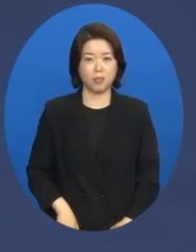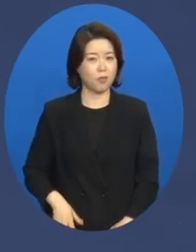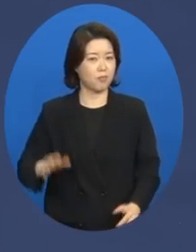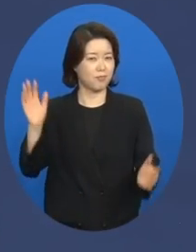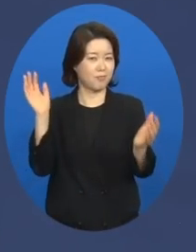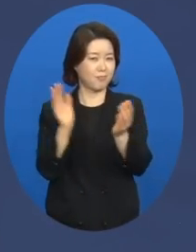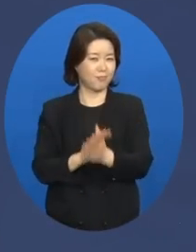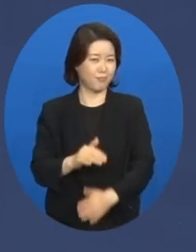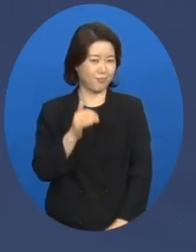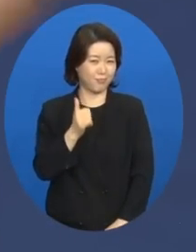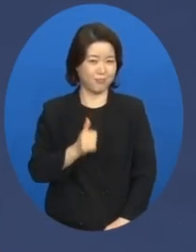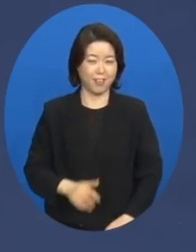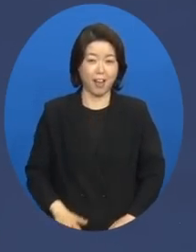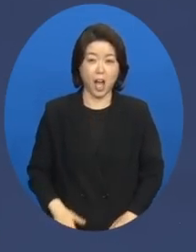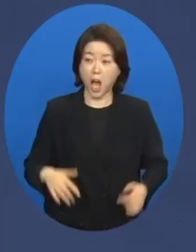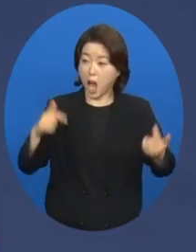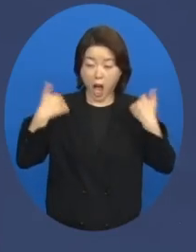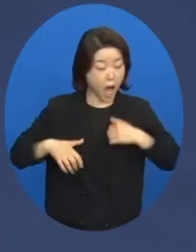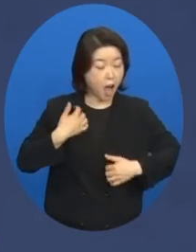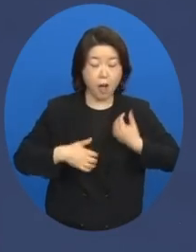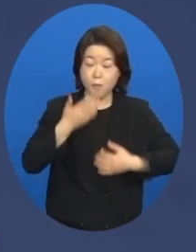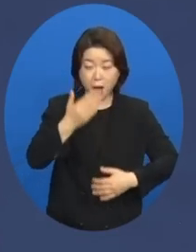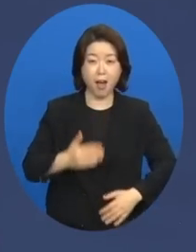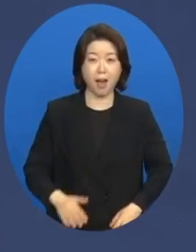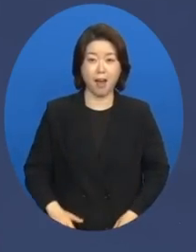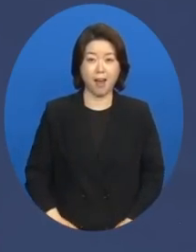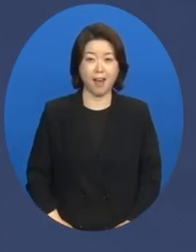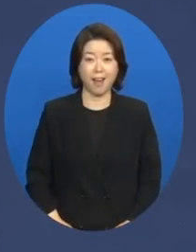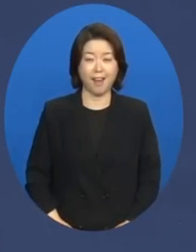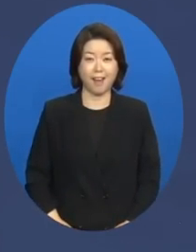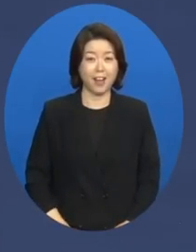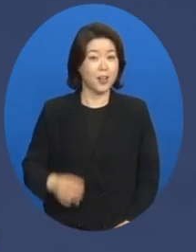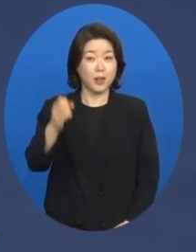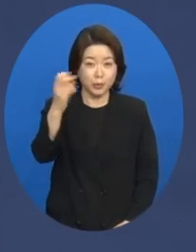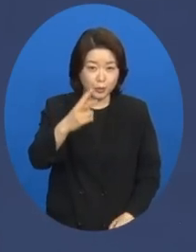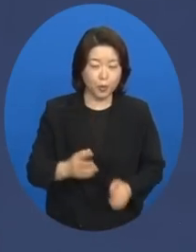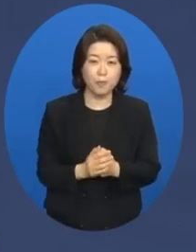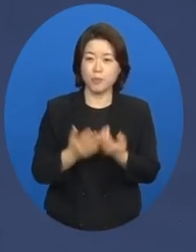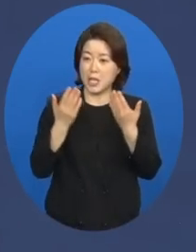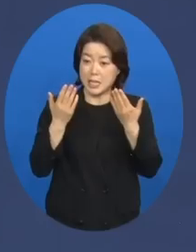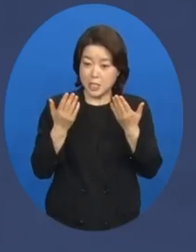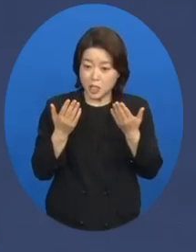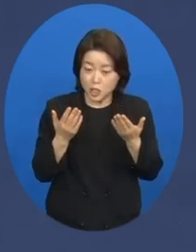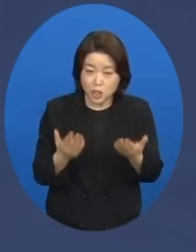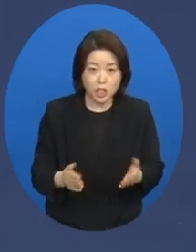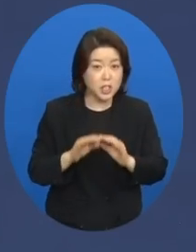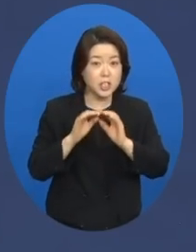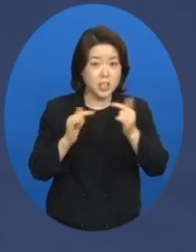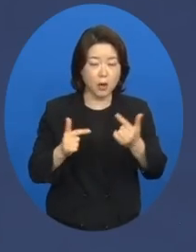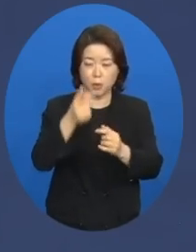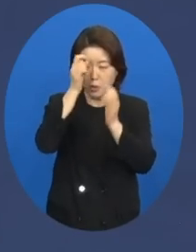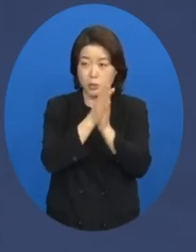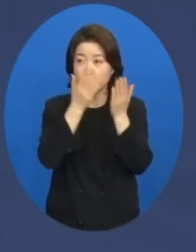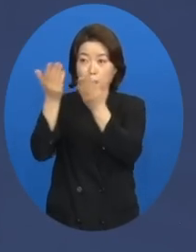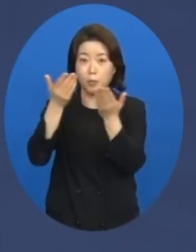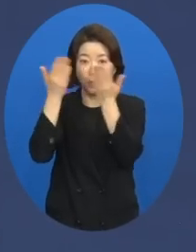이야, 항상 기뻐할 수 있다는 거예요. 그리고 쉬지 않고 기도할 수 있다는